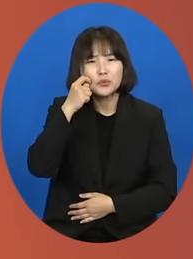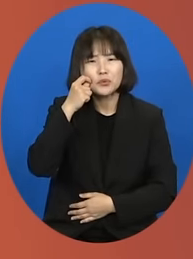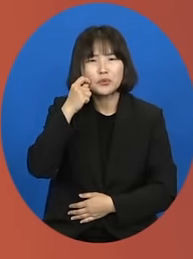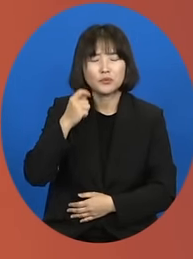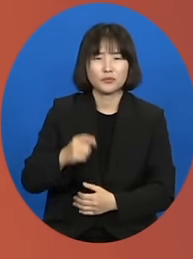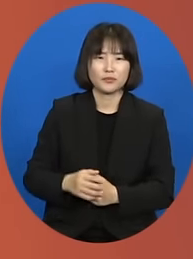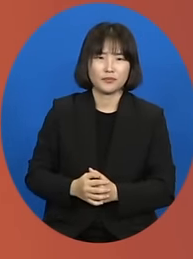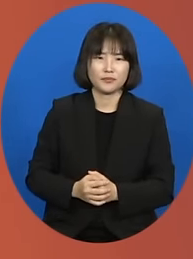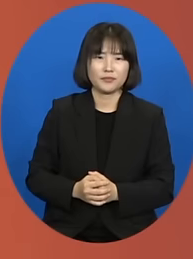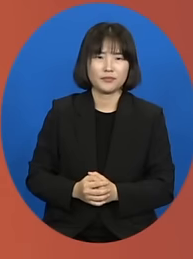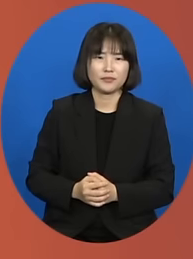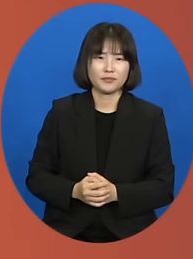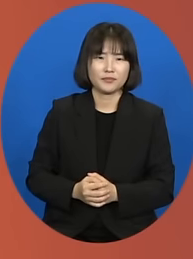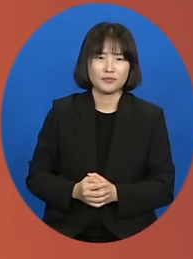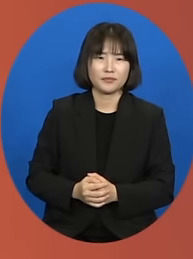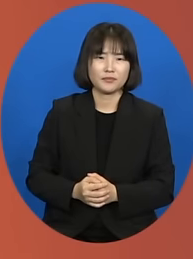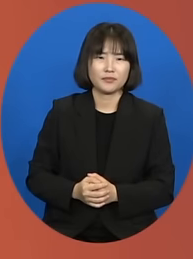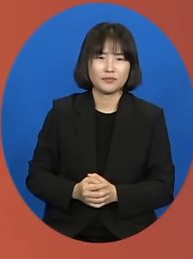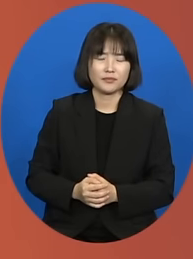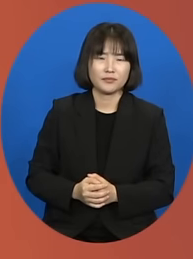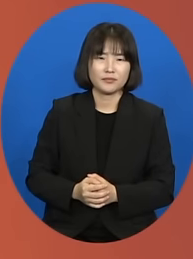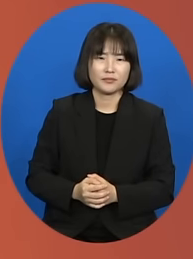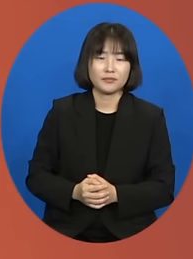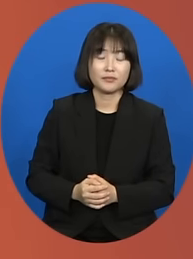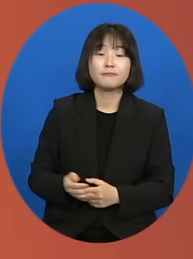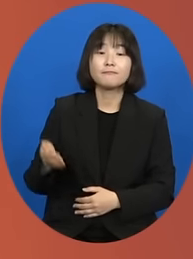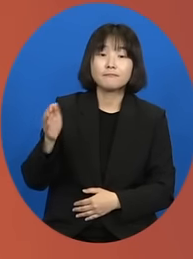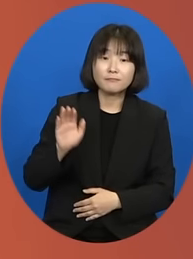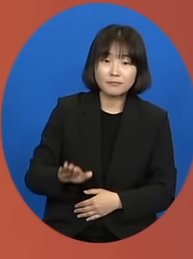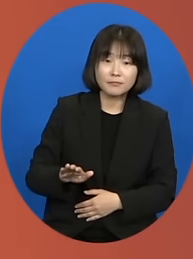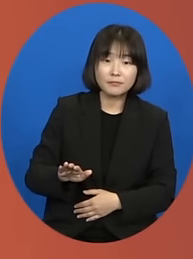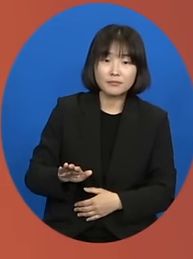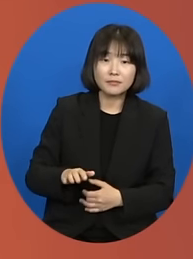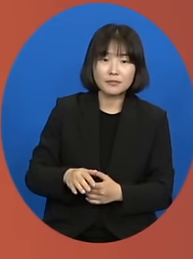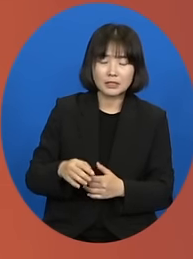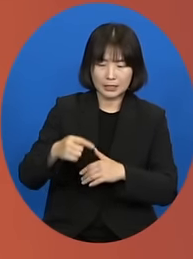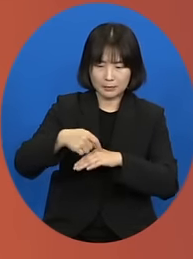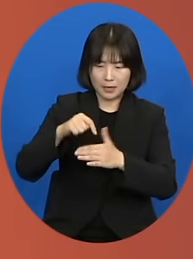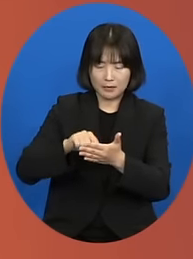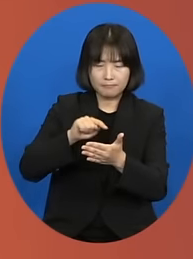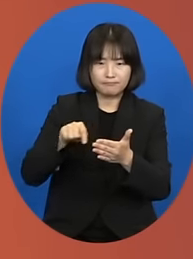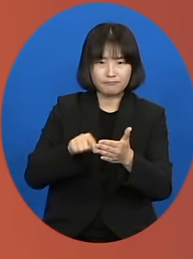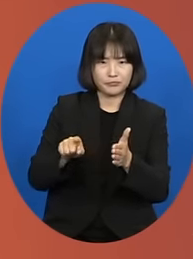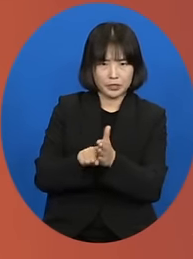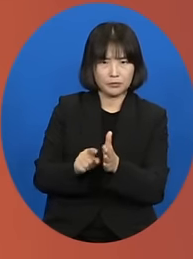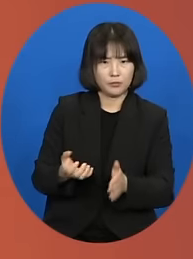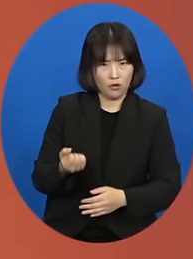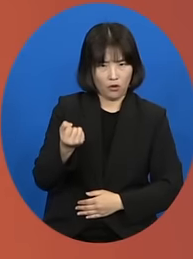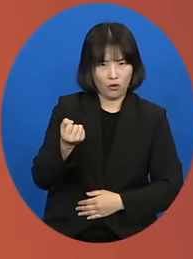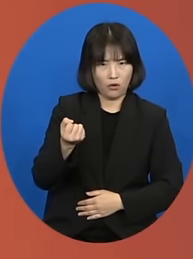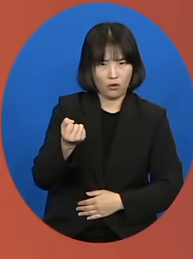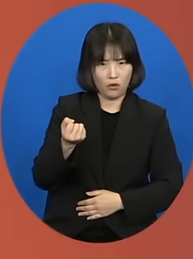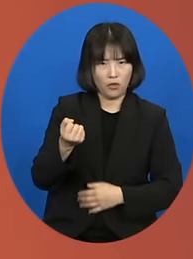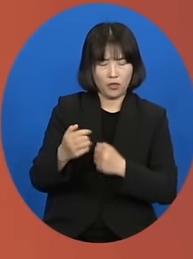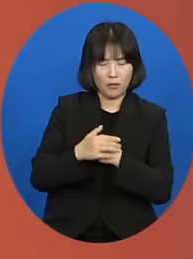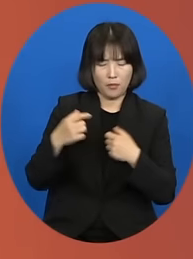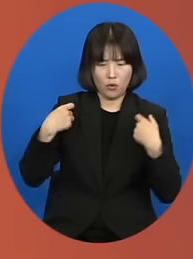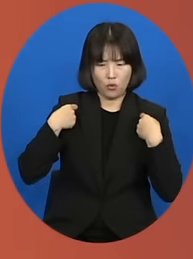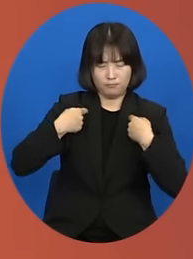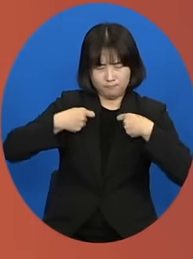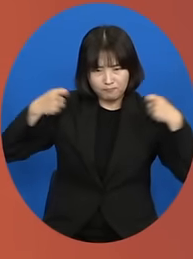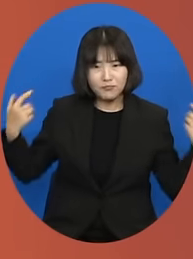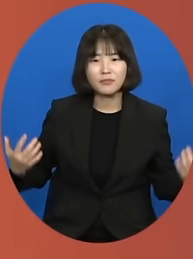거지의 삶으로 돌아가야 되기 때문에. 그러나 그는 그 마음 가운데 믿음이 있었기 때문에 그의 옷을